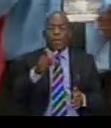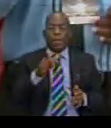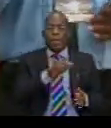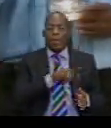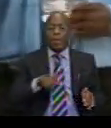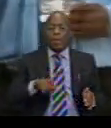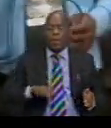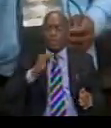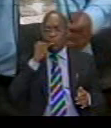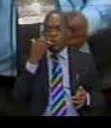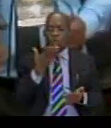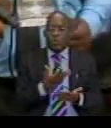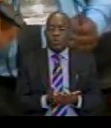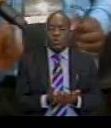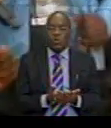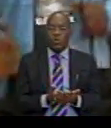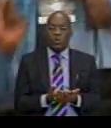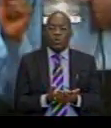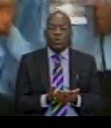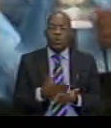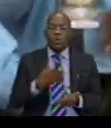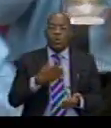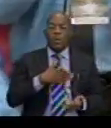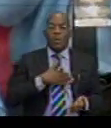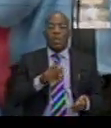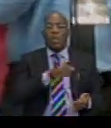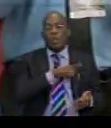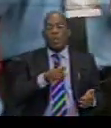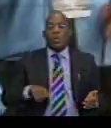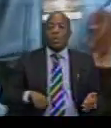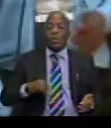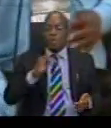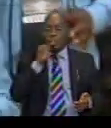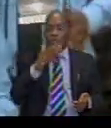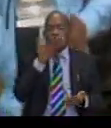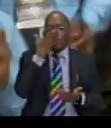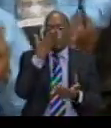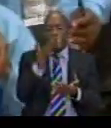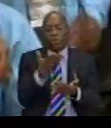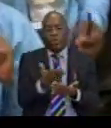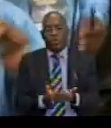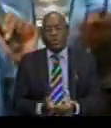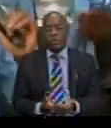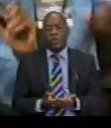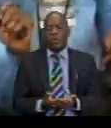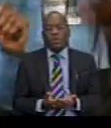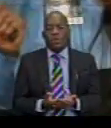Bon. Mon Dieu est bon. Mon Dieu est bon.